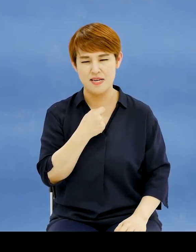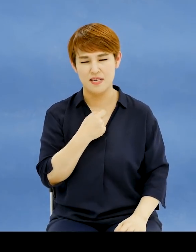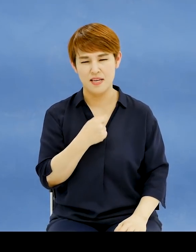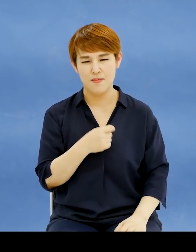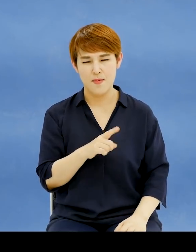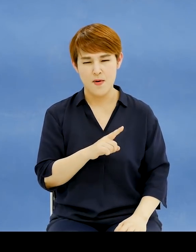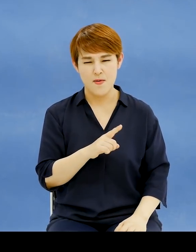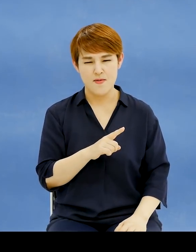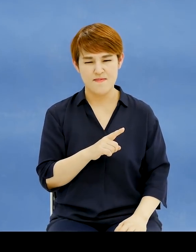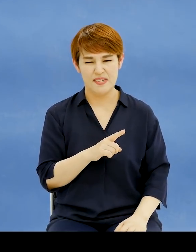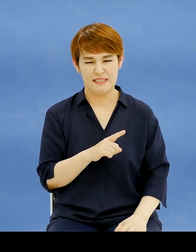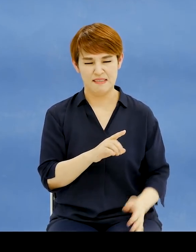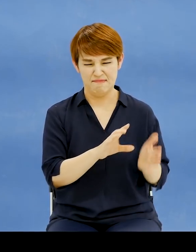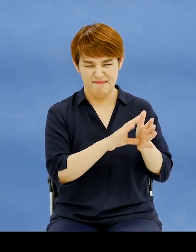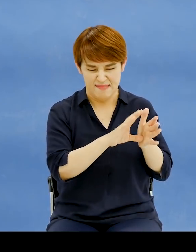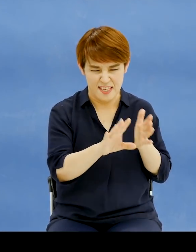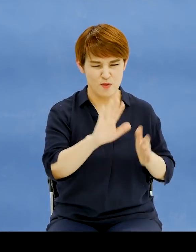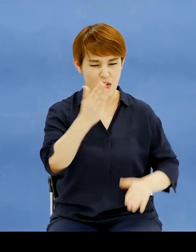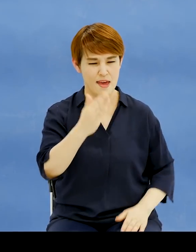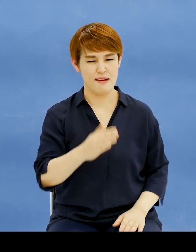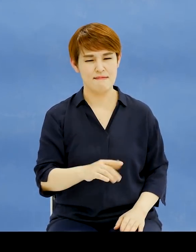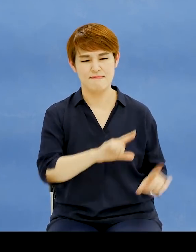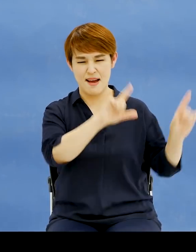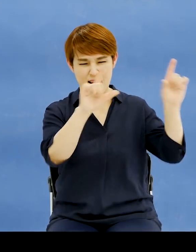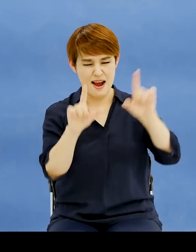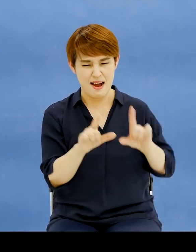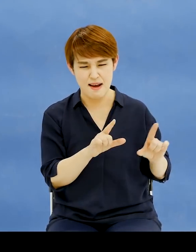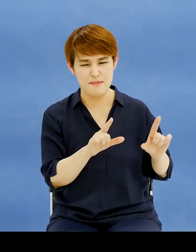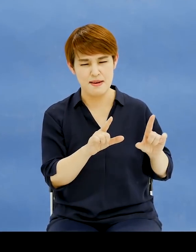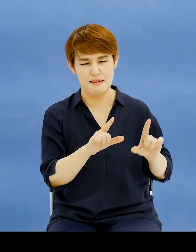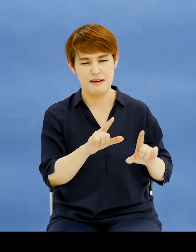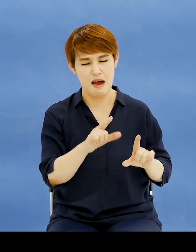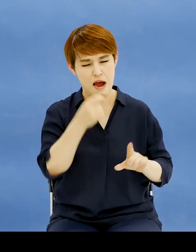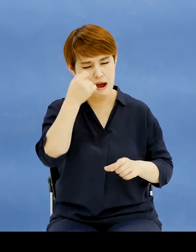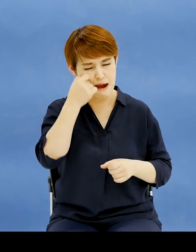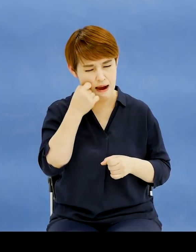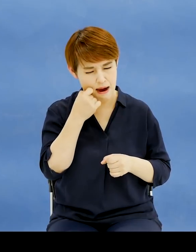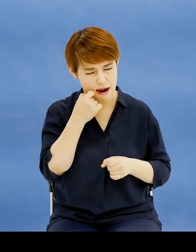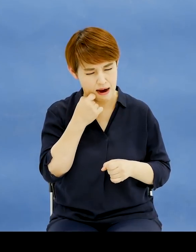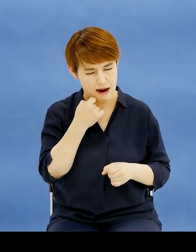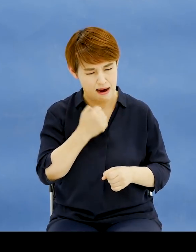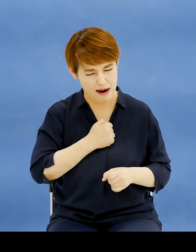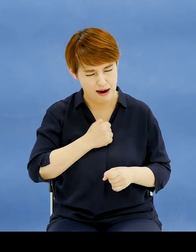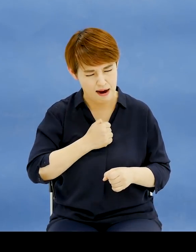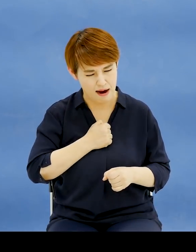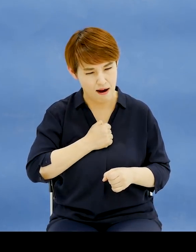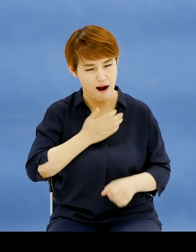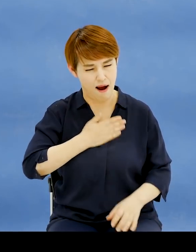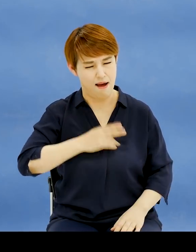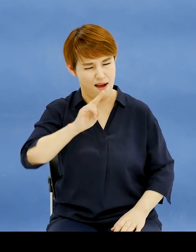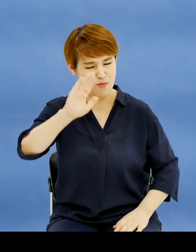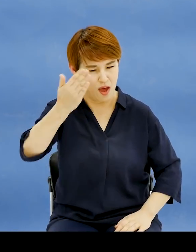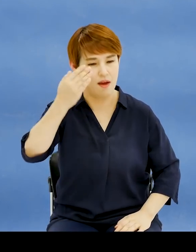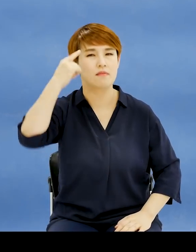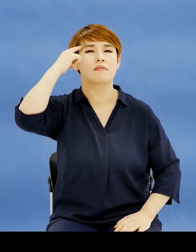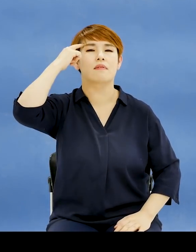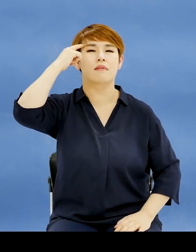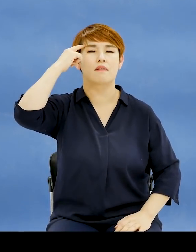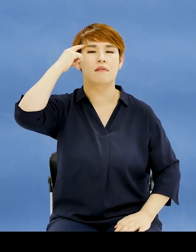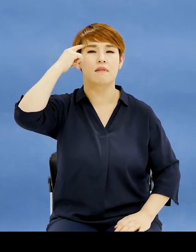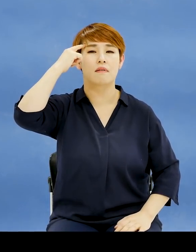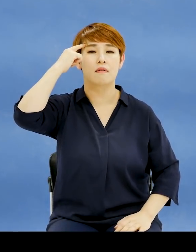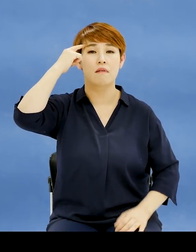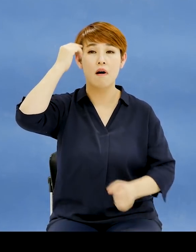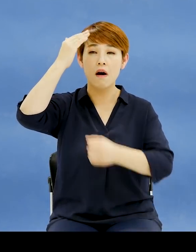진짜 뭐라도 어떻게 네. 돼서 자기가 삶에 뉘우치고 예, 예. 얼마나 잘못했다는 걸 알아야 된다. 이런 얘기를 계속했거든요. 네.